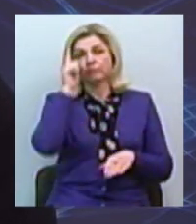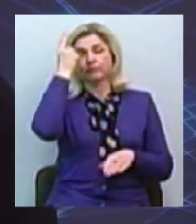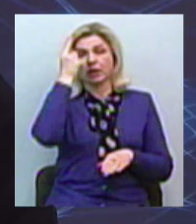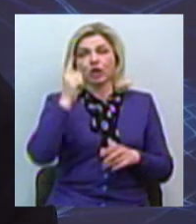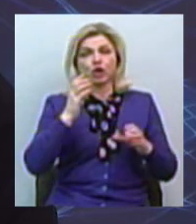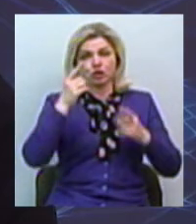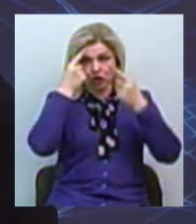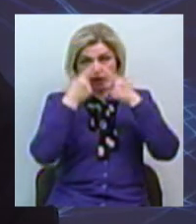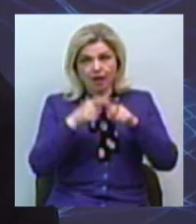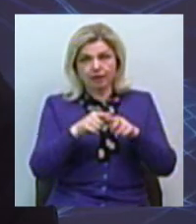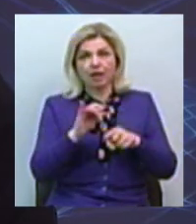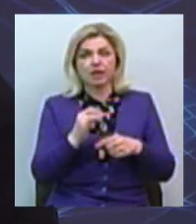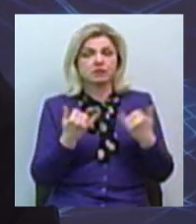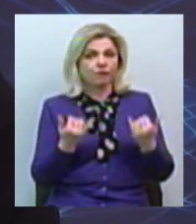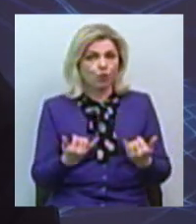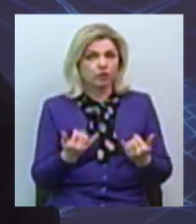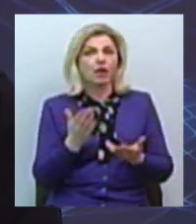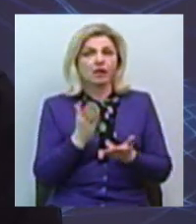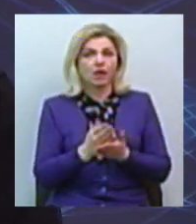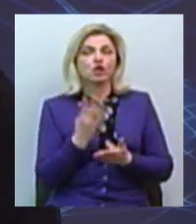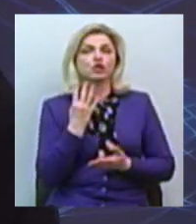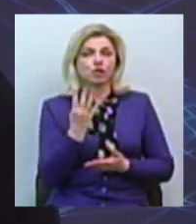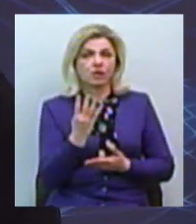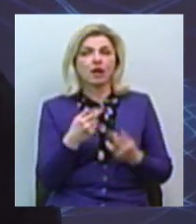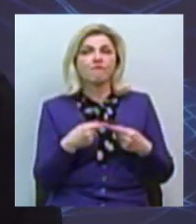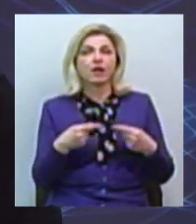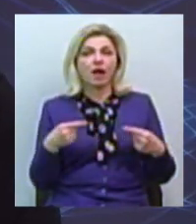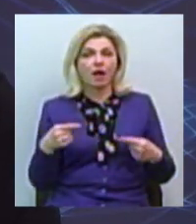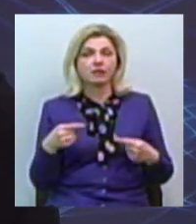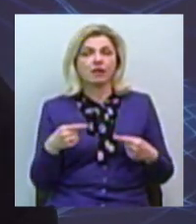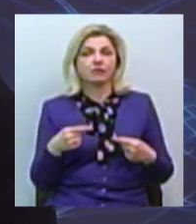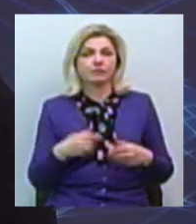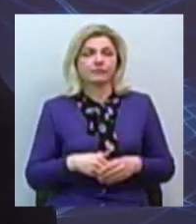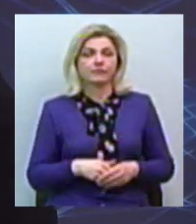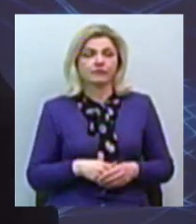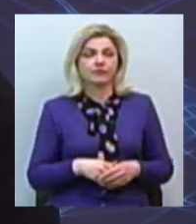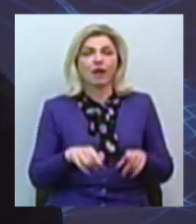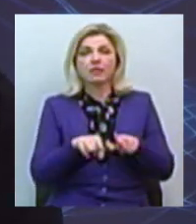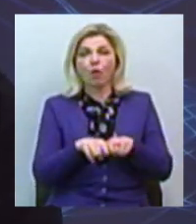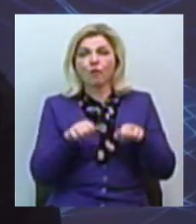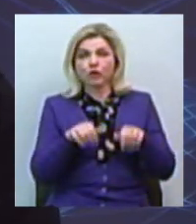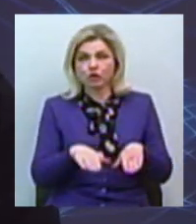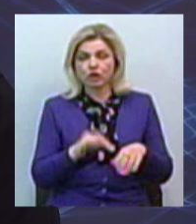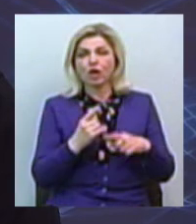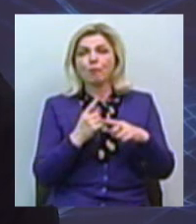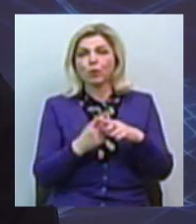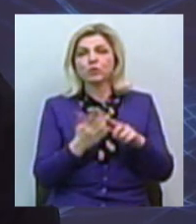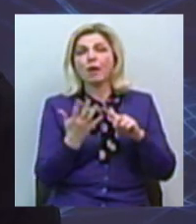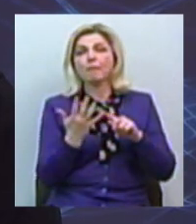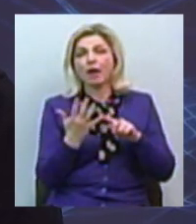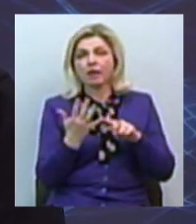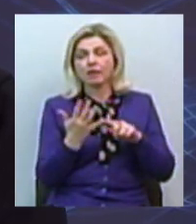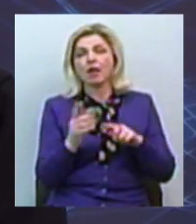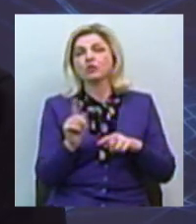інженерна. І на сьогоднішній день вже є 4 варіанти, 4 прототипи такого рішення, плюс вже 5-й,